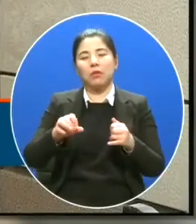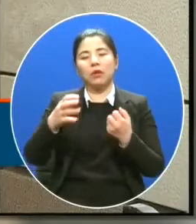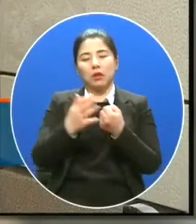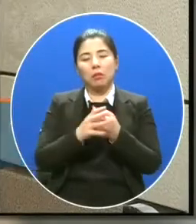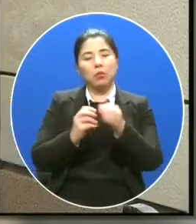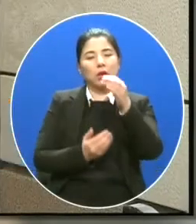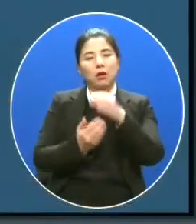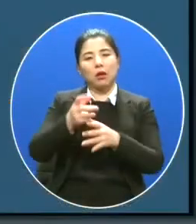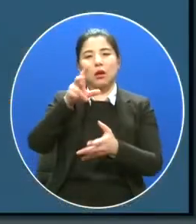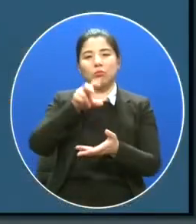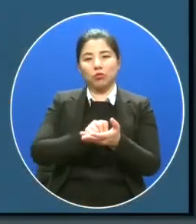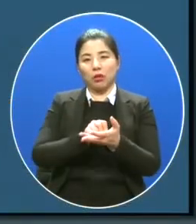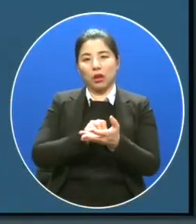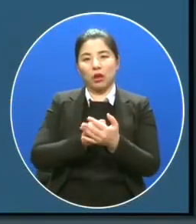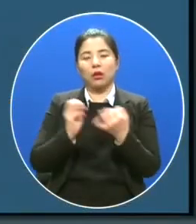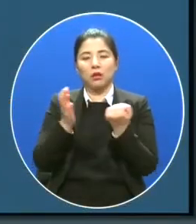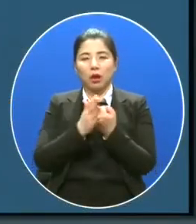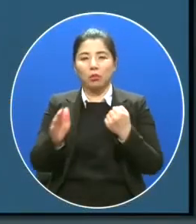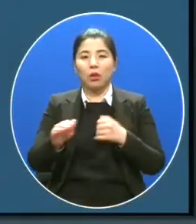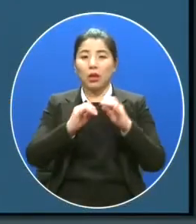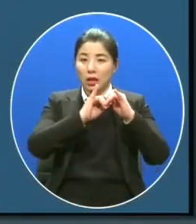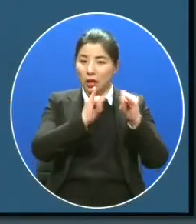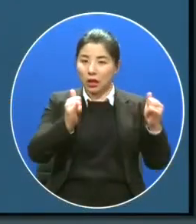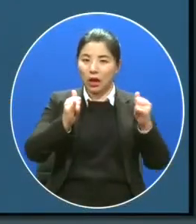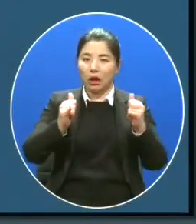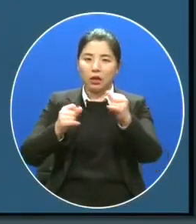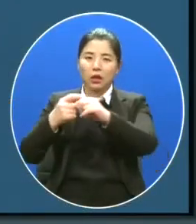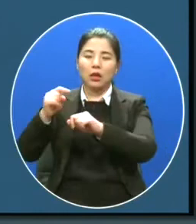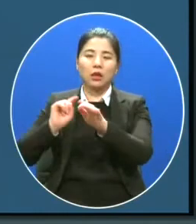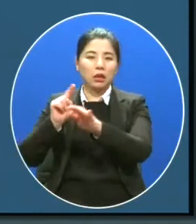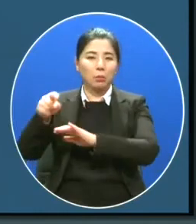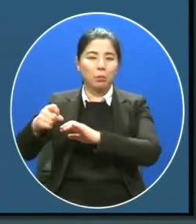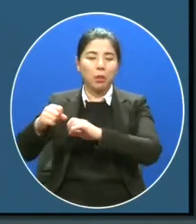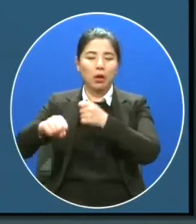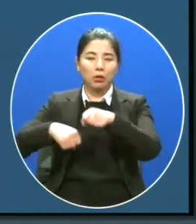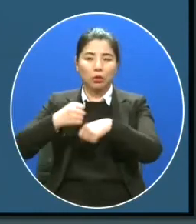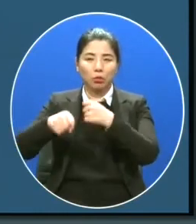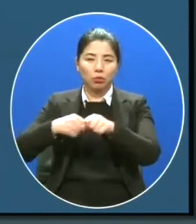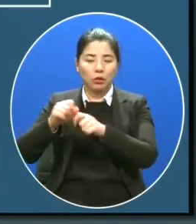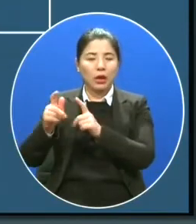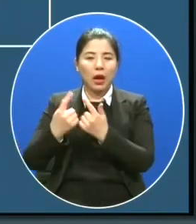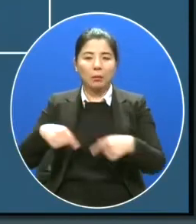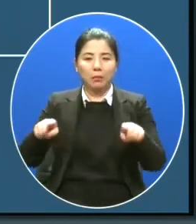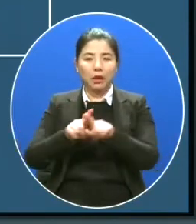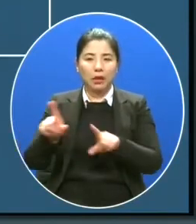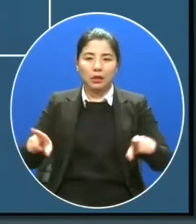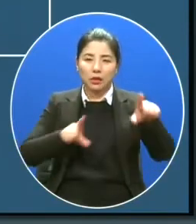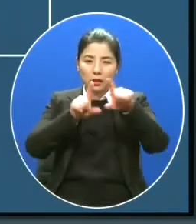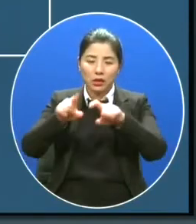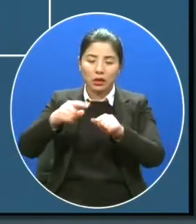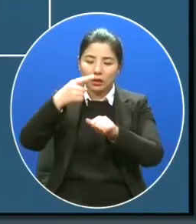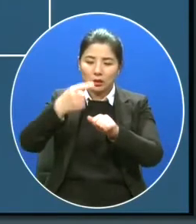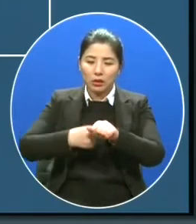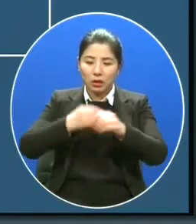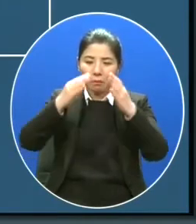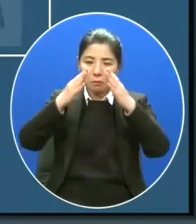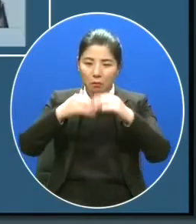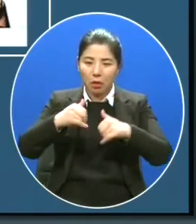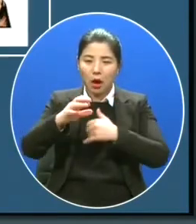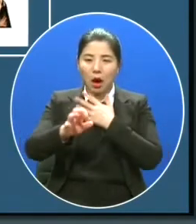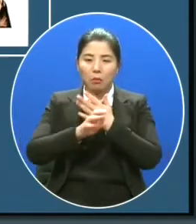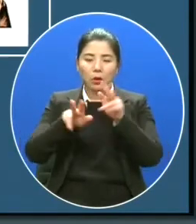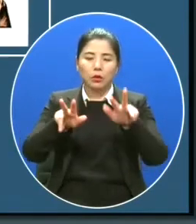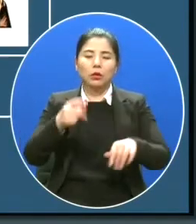온 재앙이라는 메시지를 통해 인간과 야생동물이 함께 살아가는 생태계가 무너지는 순간